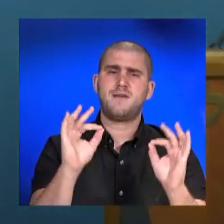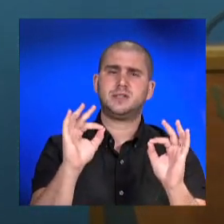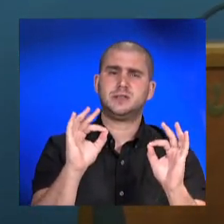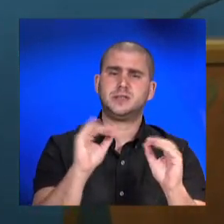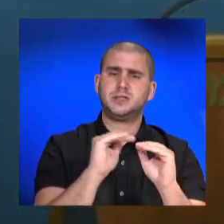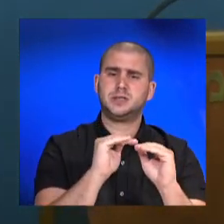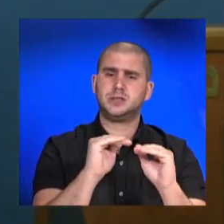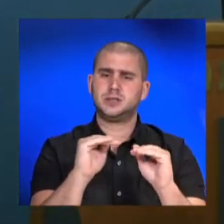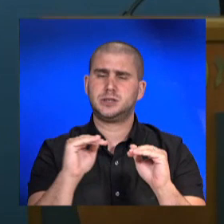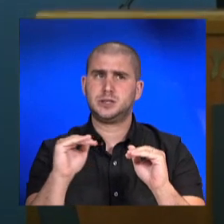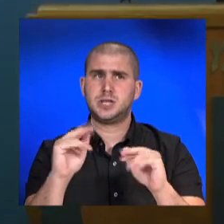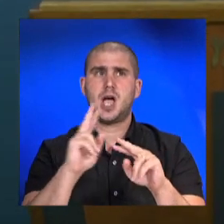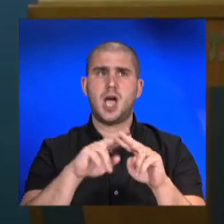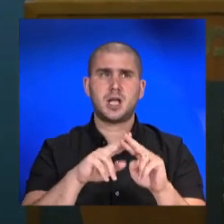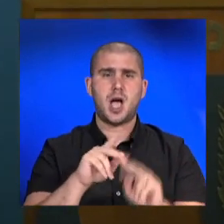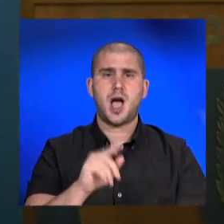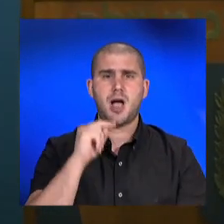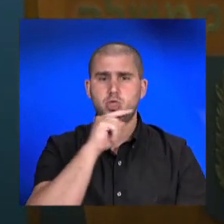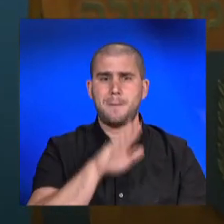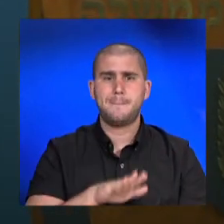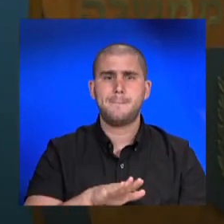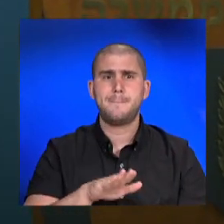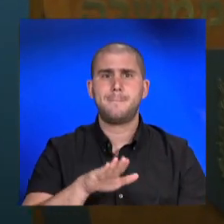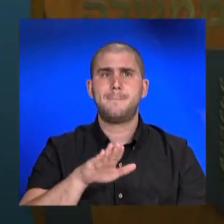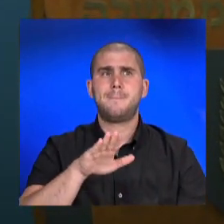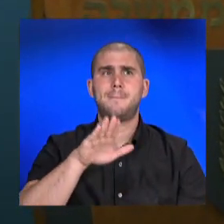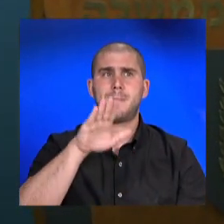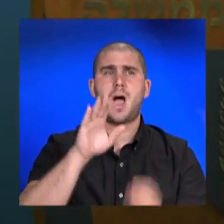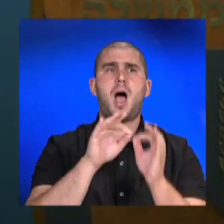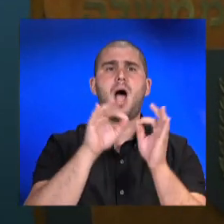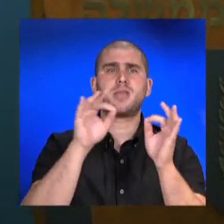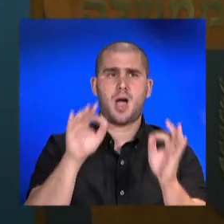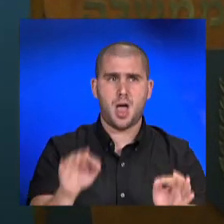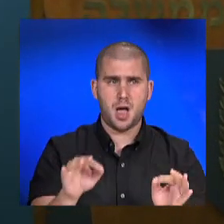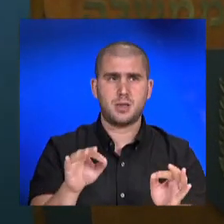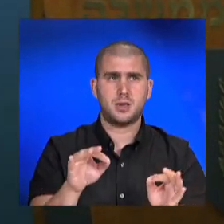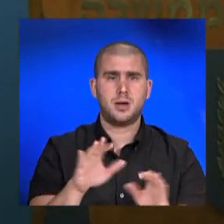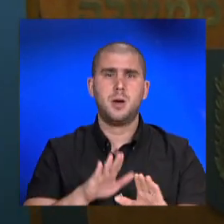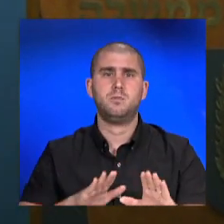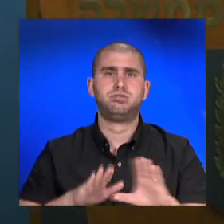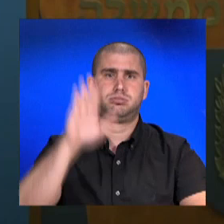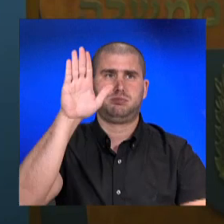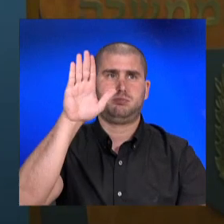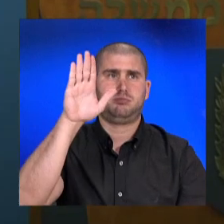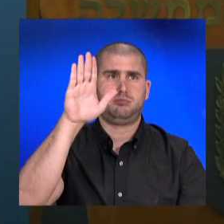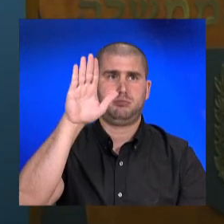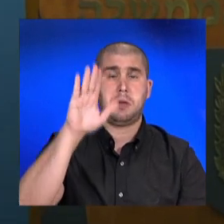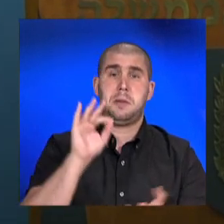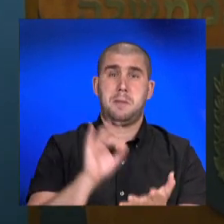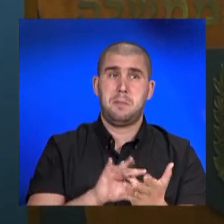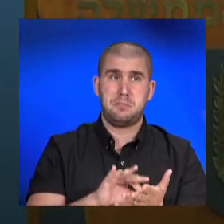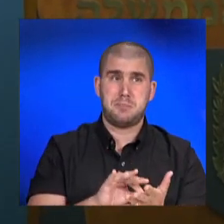ובקו האדום אתם רואים את ההתחלה של הטיפוס. כשאנחנו היינו